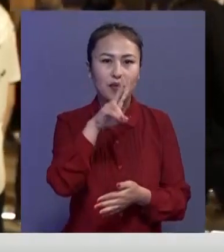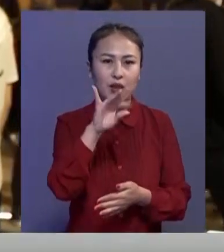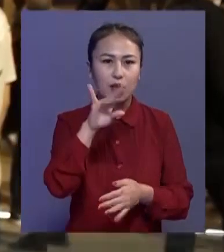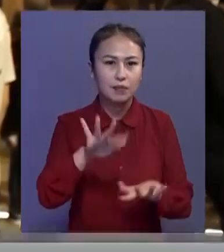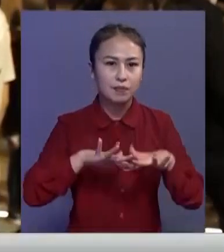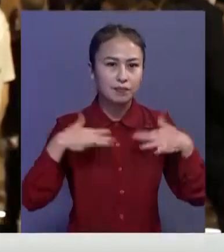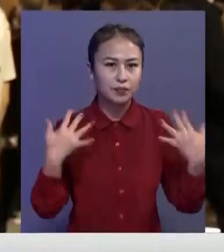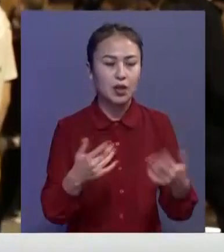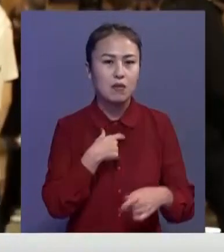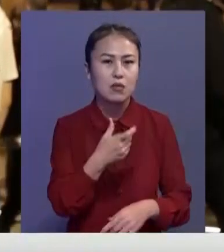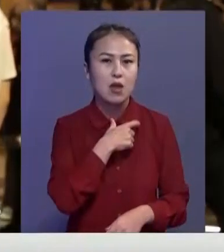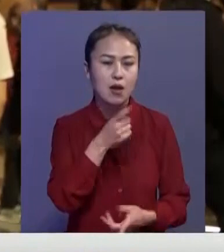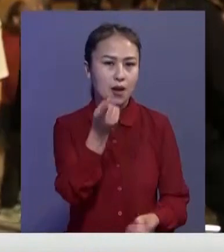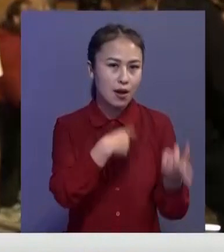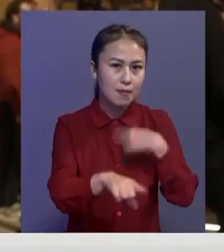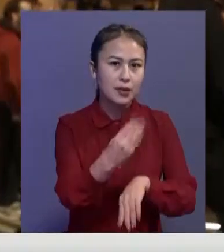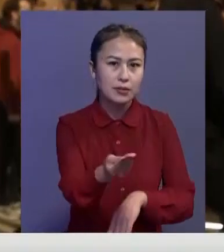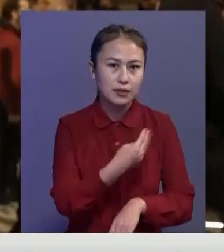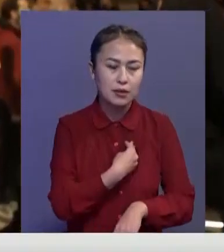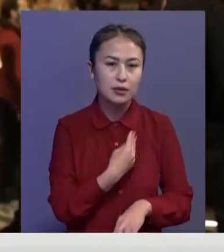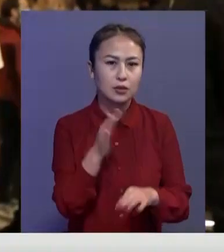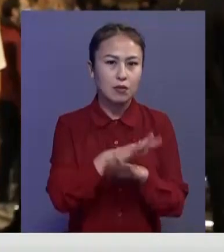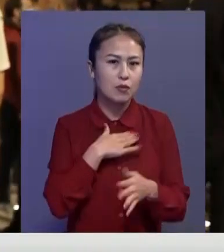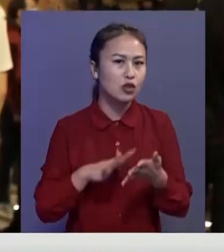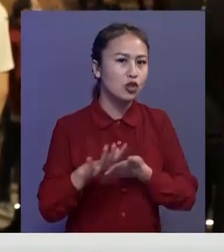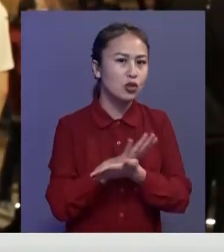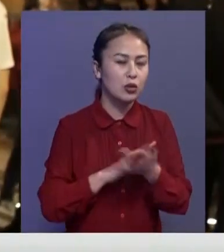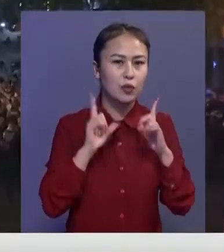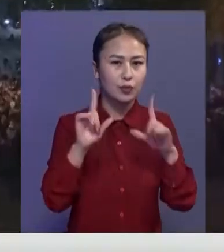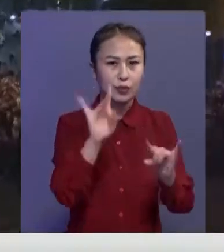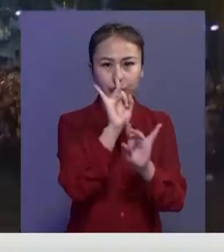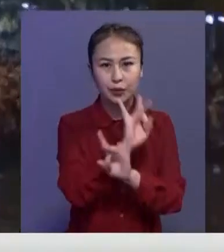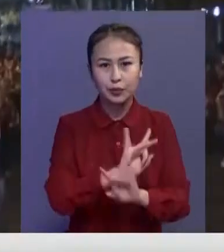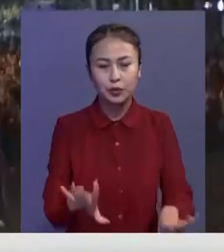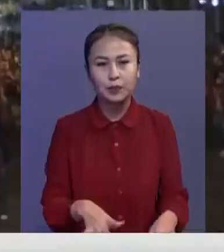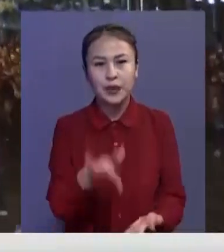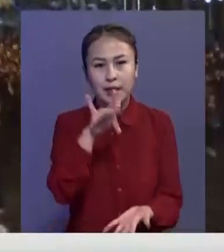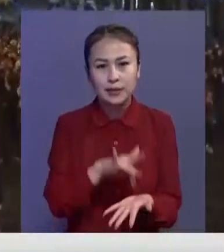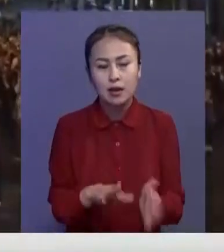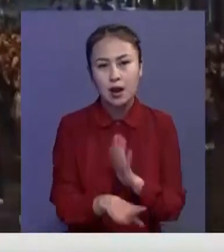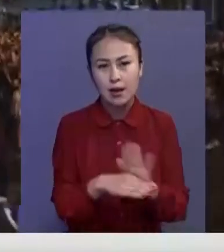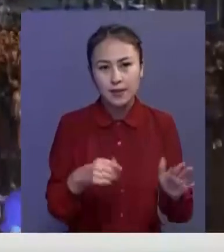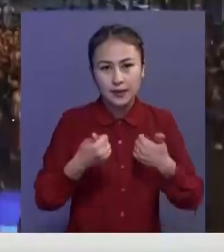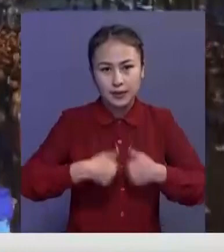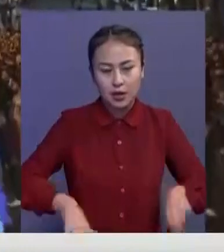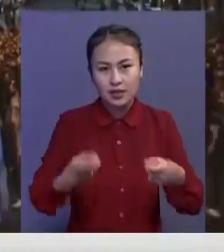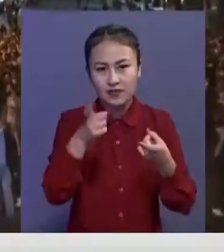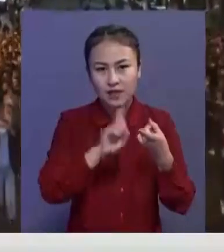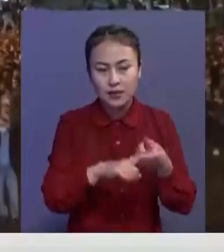жиналдық. Дауысымызды қайтармайынша біз енді ешқайда кетпейміз. Орталық сайлау комиссиясының дерегі